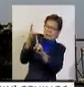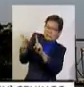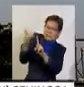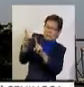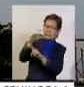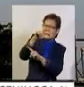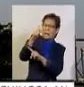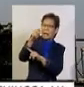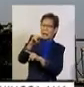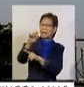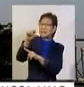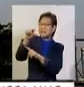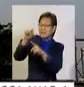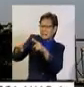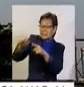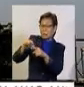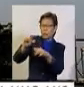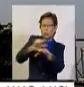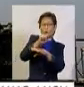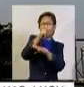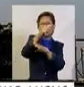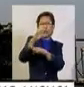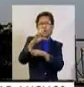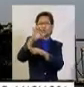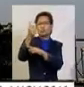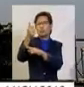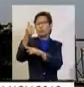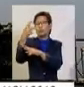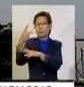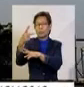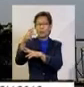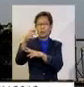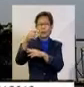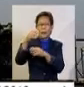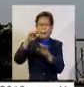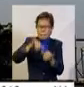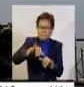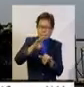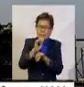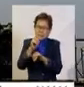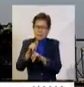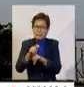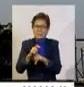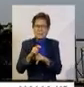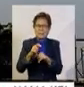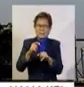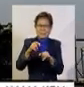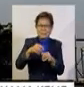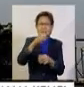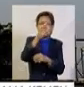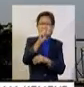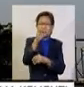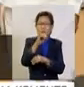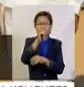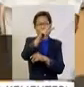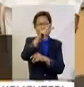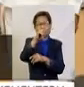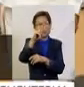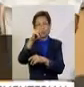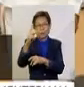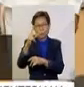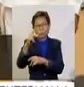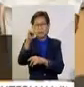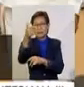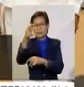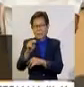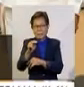gangsa. Dibina menggunakan 210,000 meter kubik simen, 25,000 tan keluli dan 1,700 tan